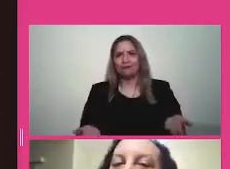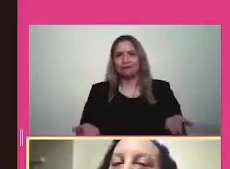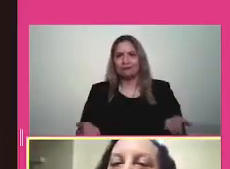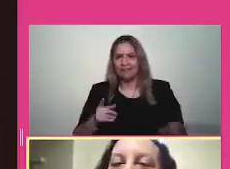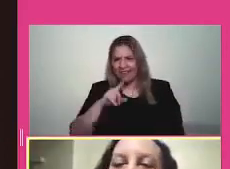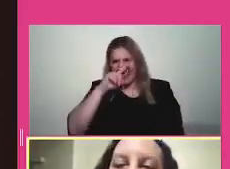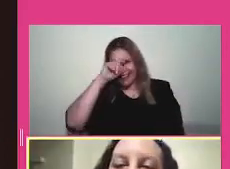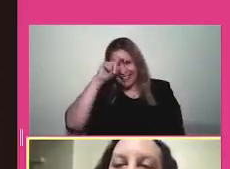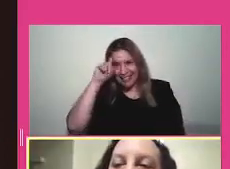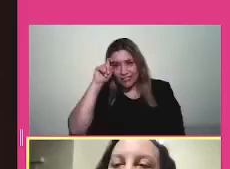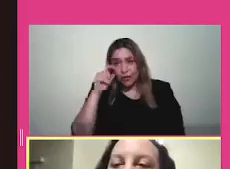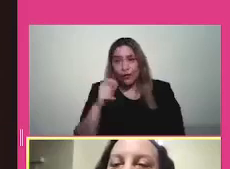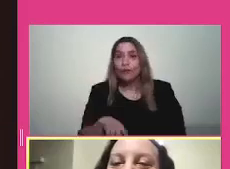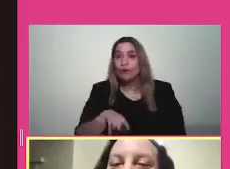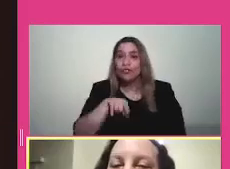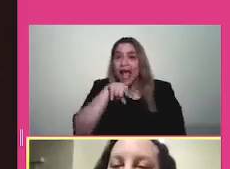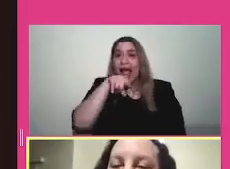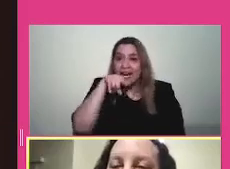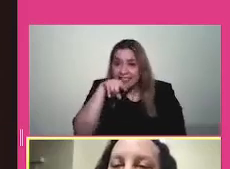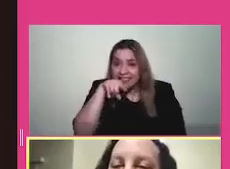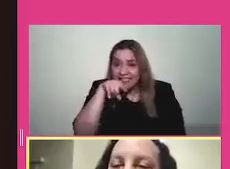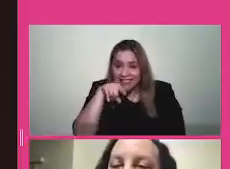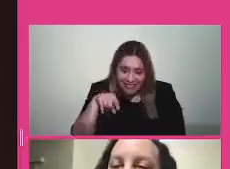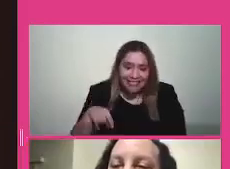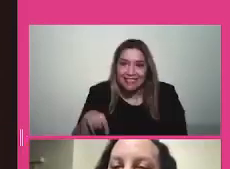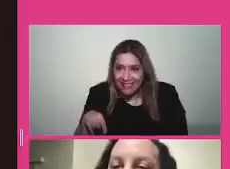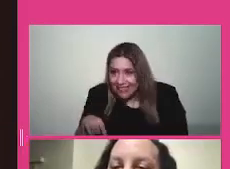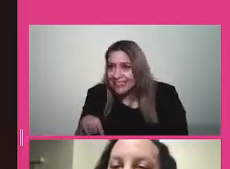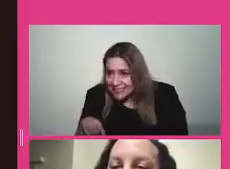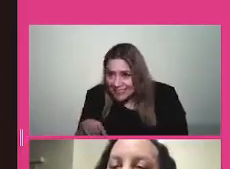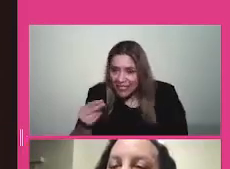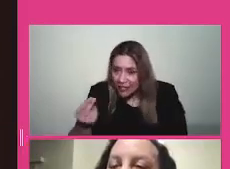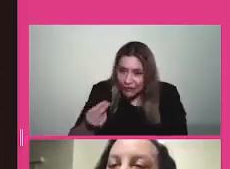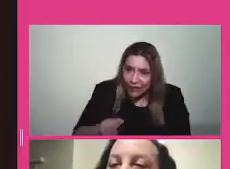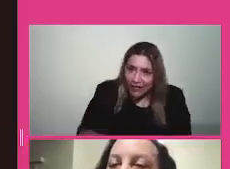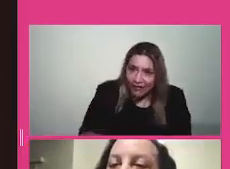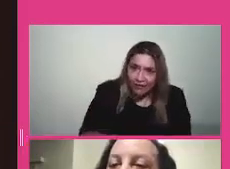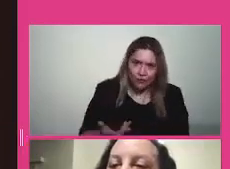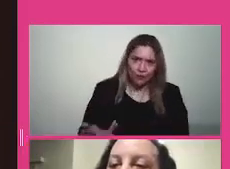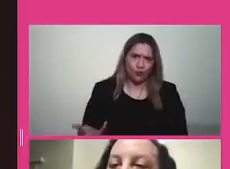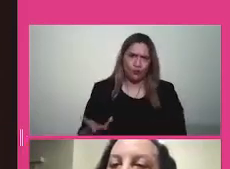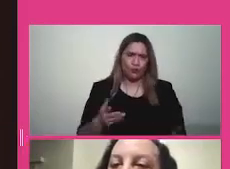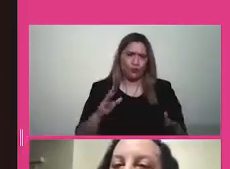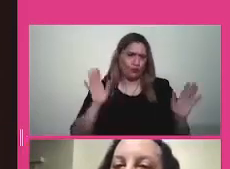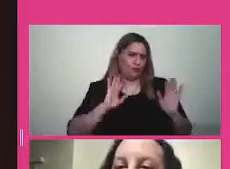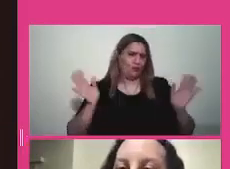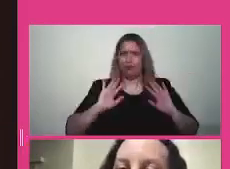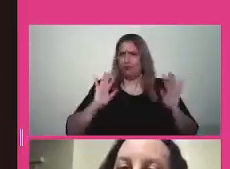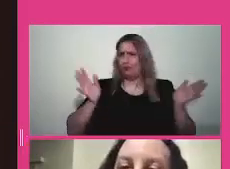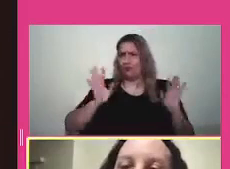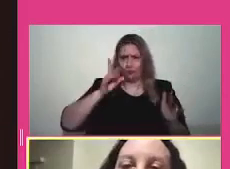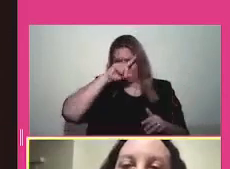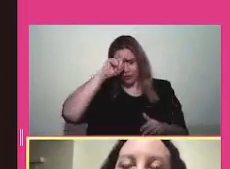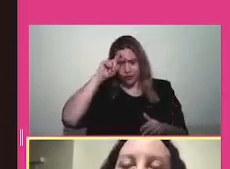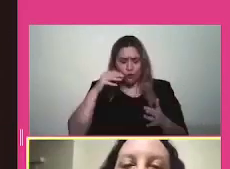Δύσκολο. Με το στόμα σου. Αυτό είναι δύσκολο. Αυτό είναι δύσκολο. Δεν μπορώ. Αυτό είναι